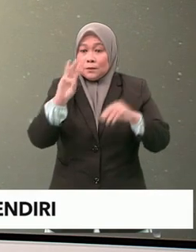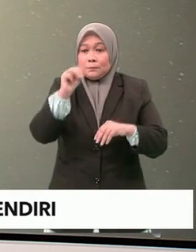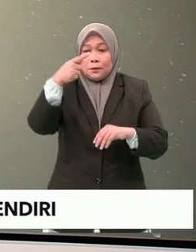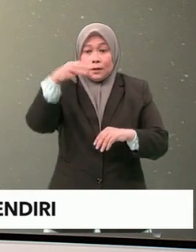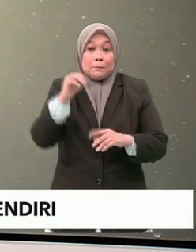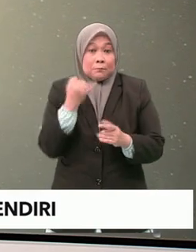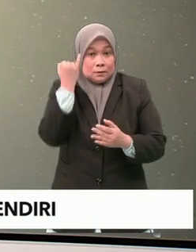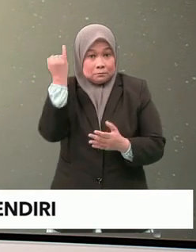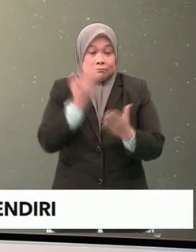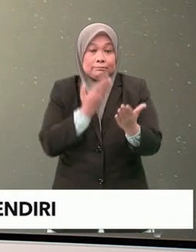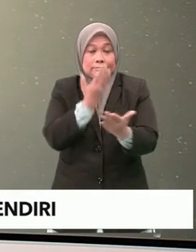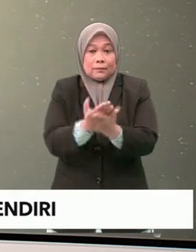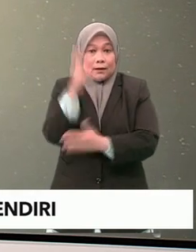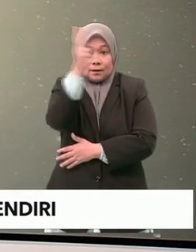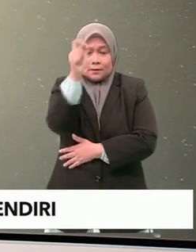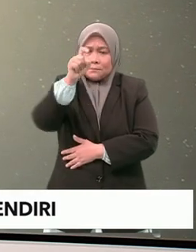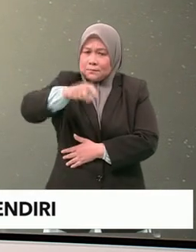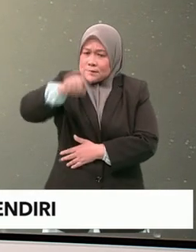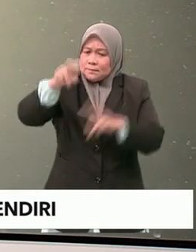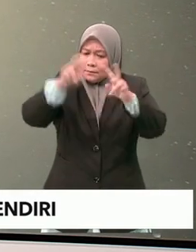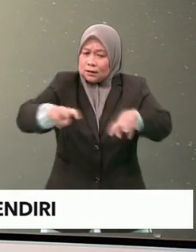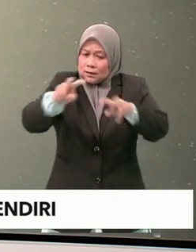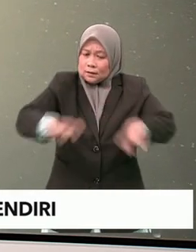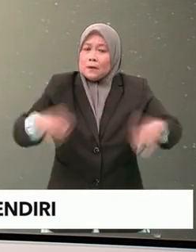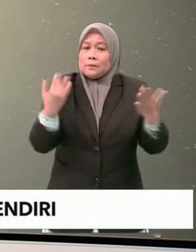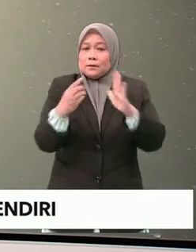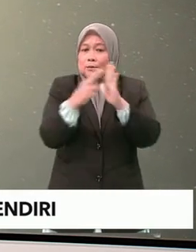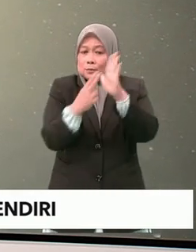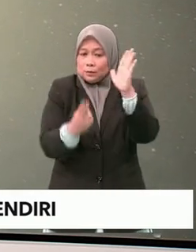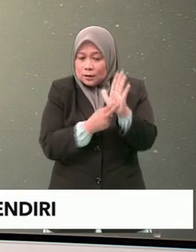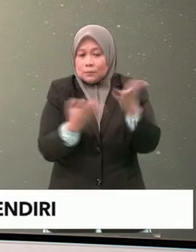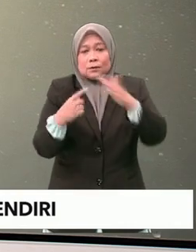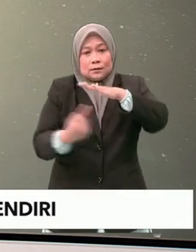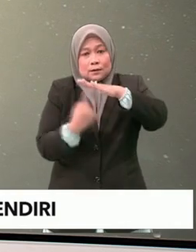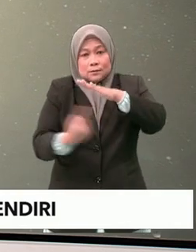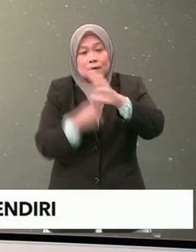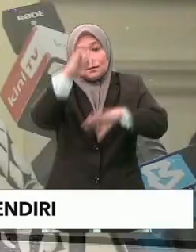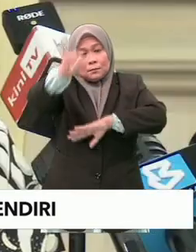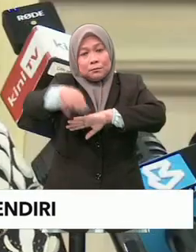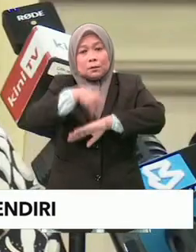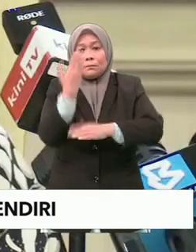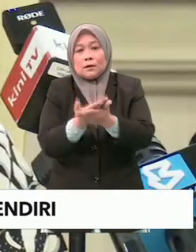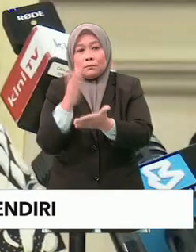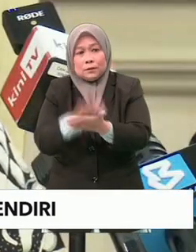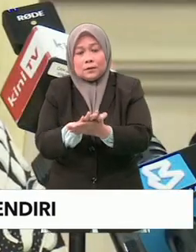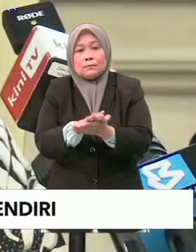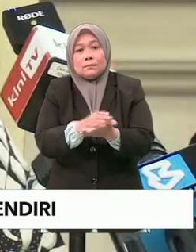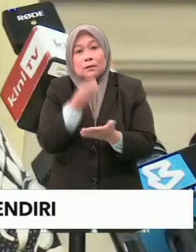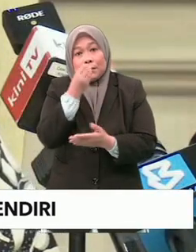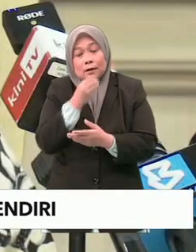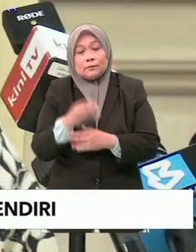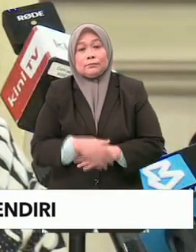pada Selasa berpendapat kerajaan perlu memiliki semula Dasa imports bahan makanan ternak kan mungkin